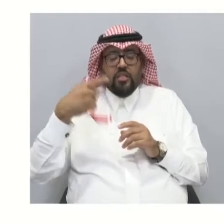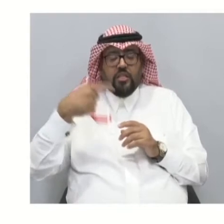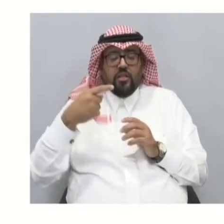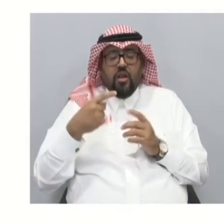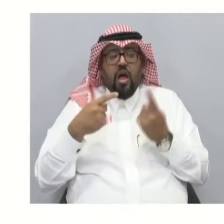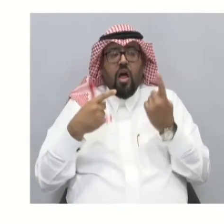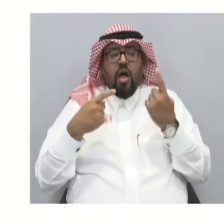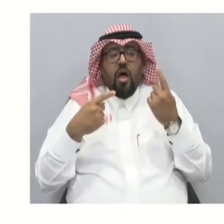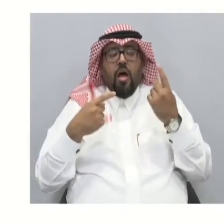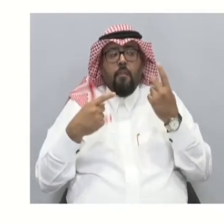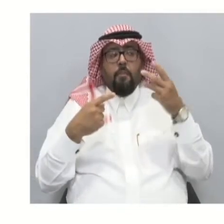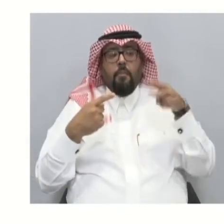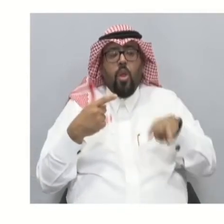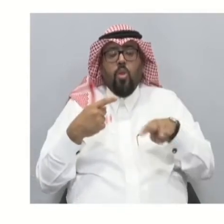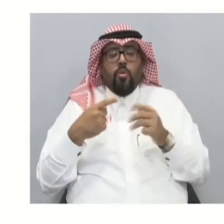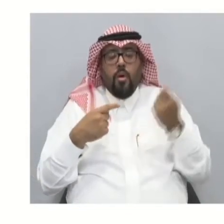10 أجزاء في المليون.